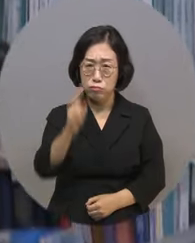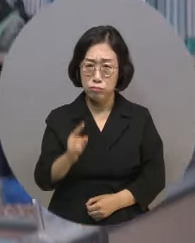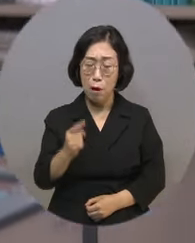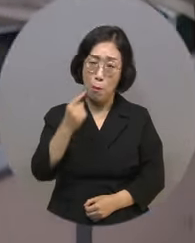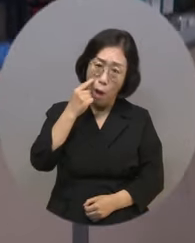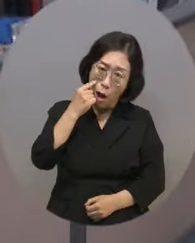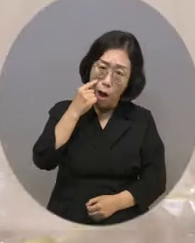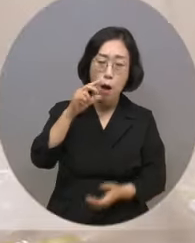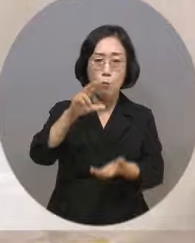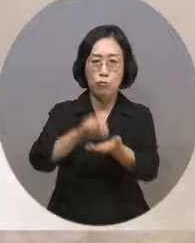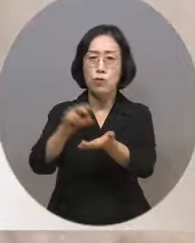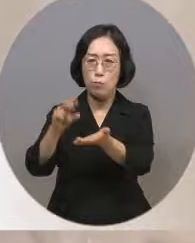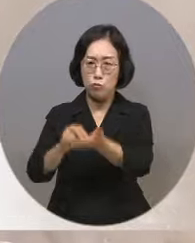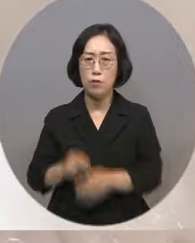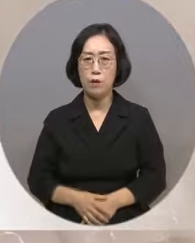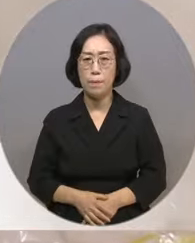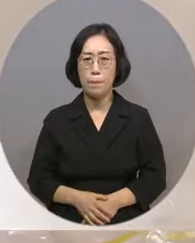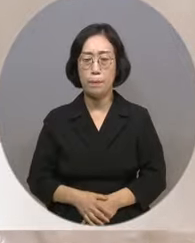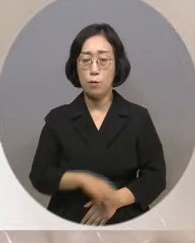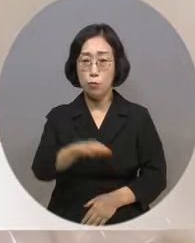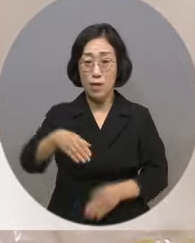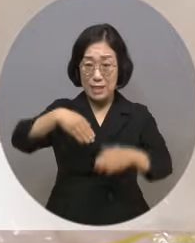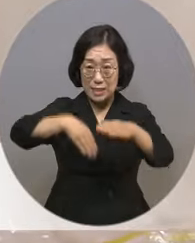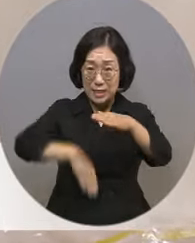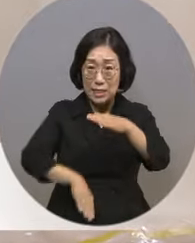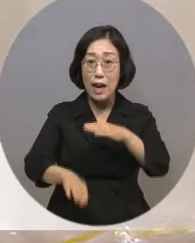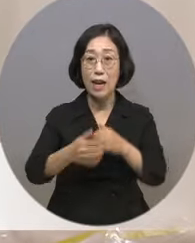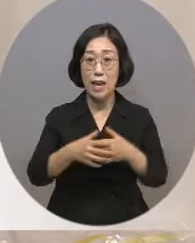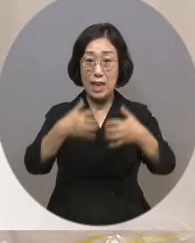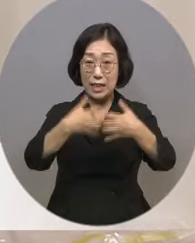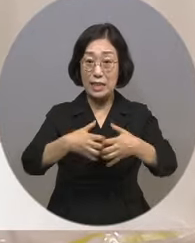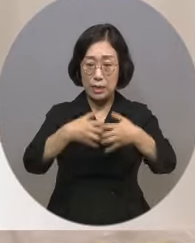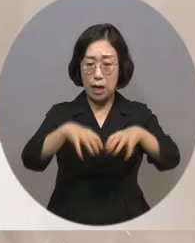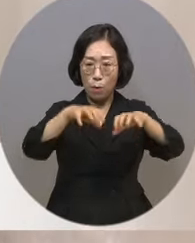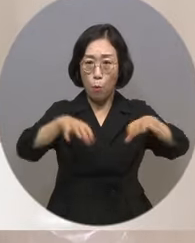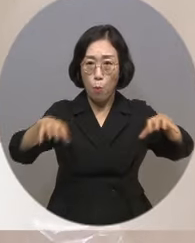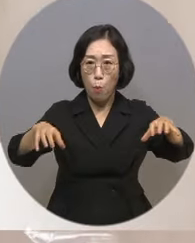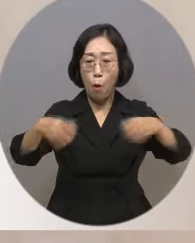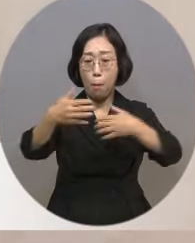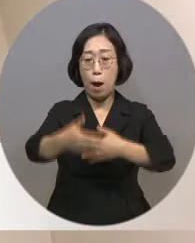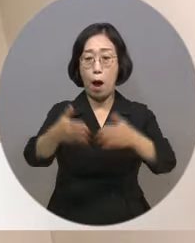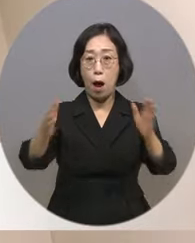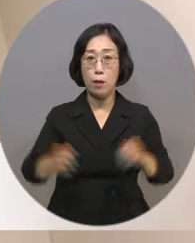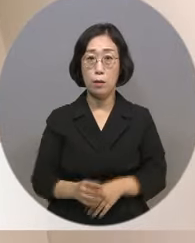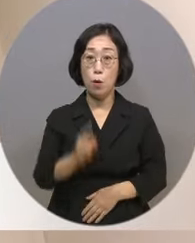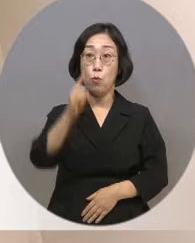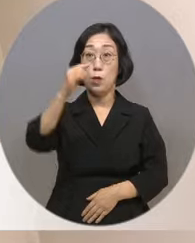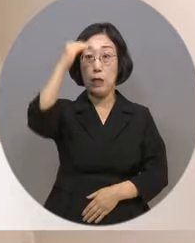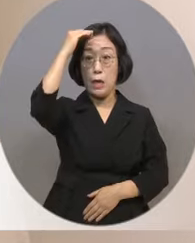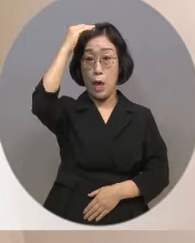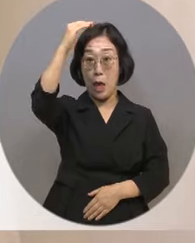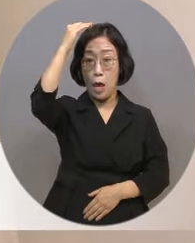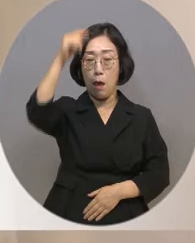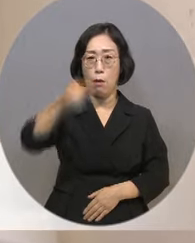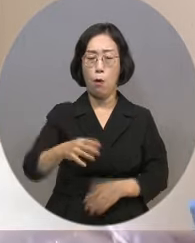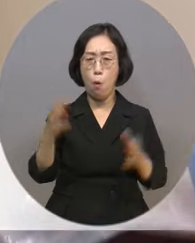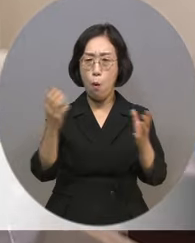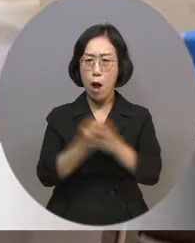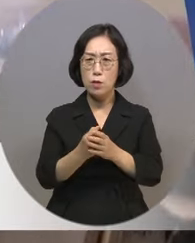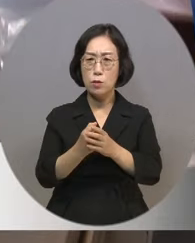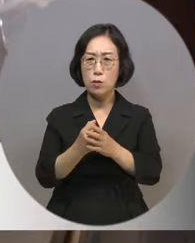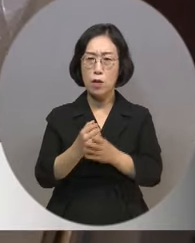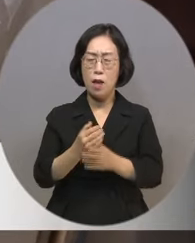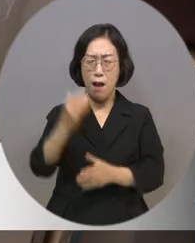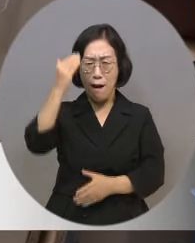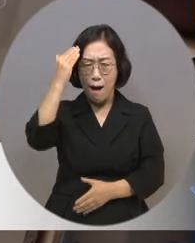가집니다. 여기가 저희가 이제 지하에 기자대실하고 기계실인데 지금 천장 보시는 바와 같이 완전히 곰팡이로 둘러싸서